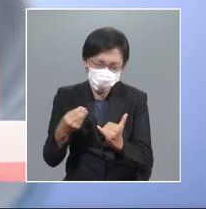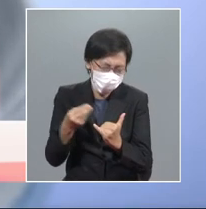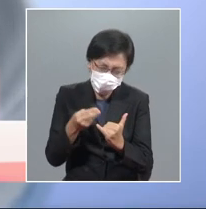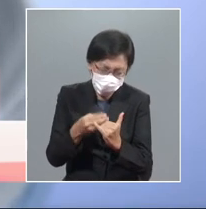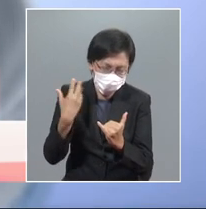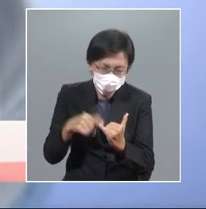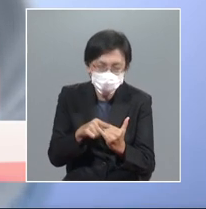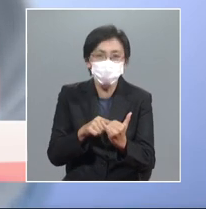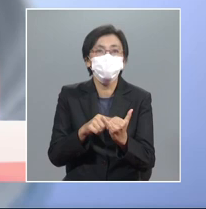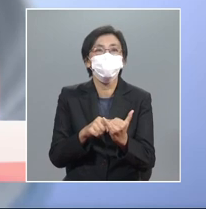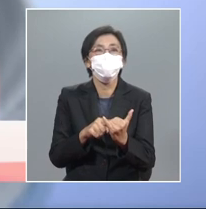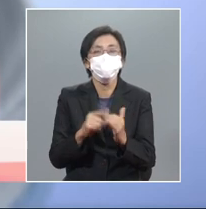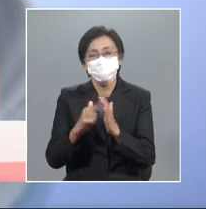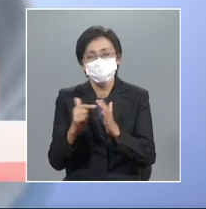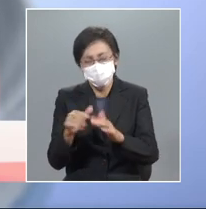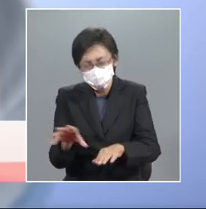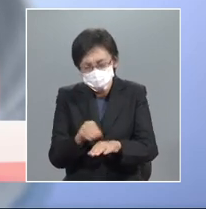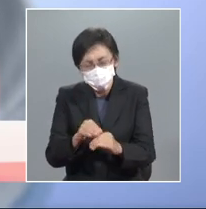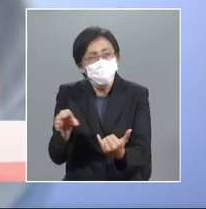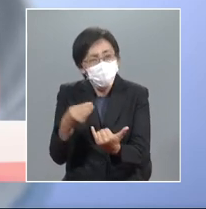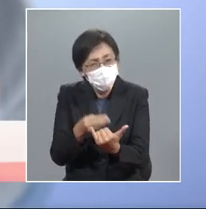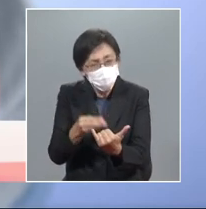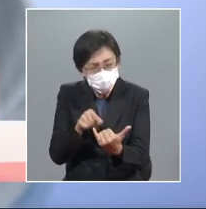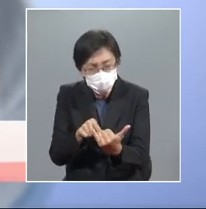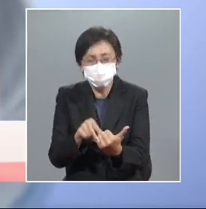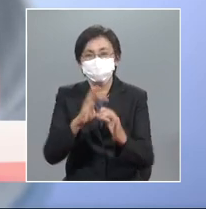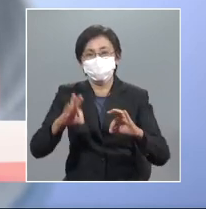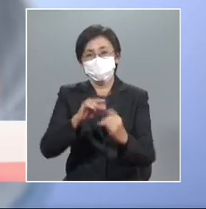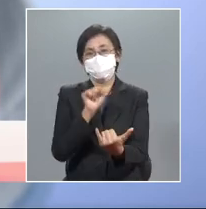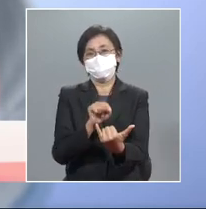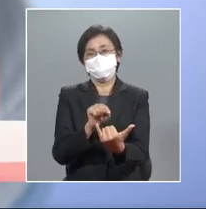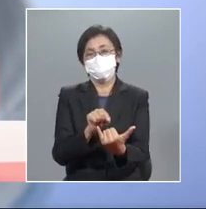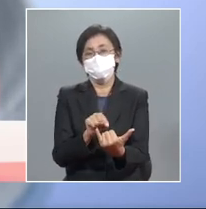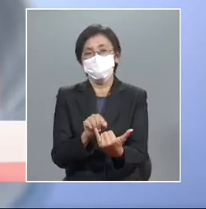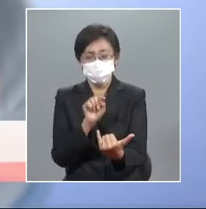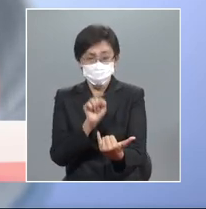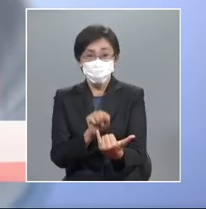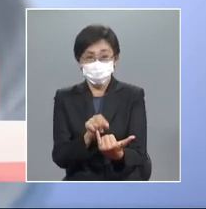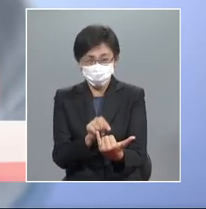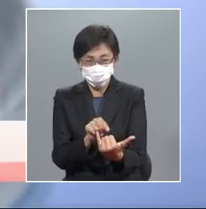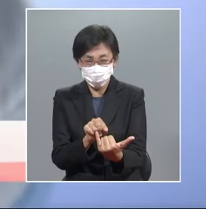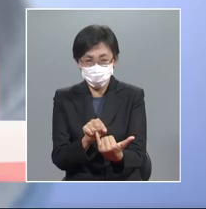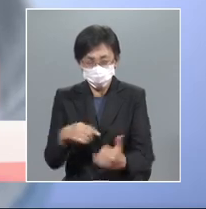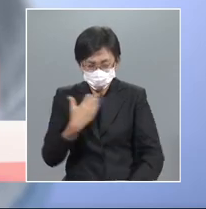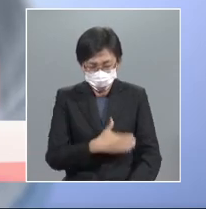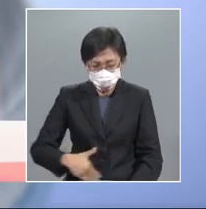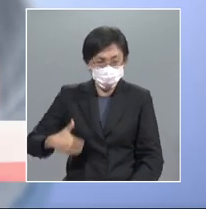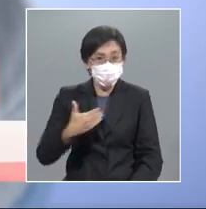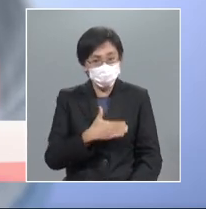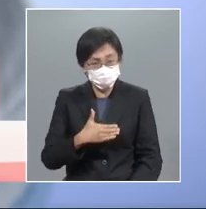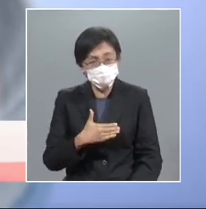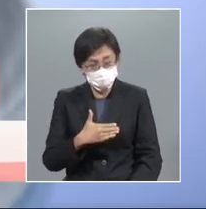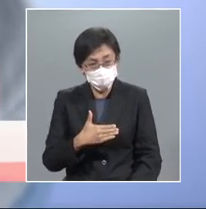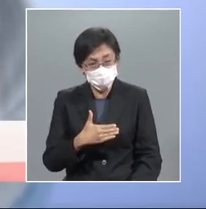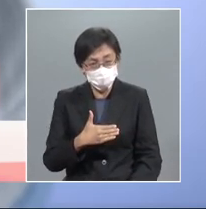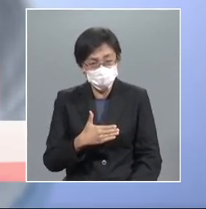แล้วแต่เมื่อวานคุณหมอบอกว่าอยู่ที่ตัวคนไข้เองอยู่ที่ตัวผู้ป่วยเองว่าและร่างกาย